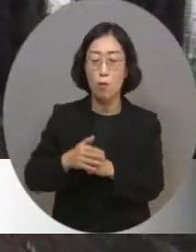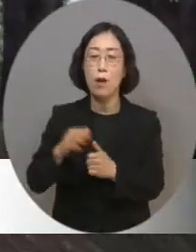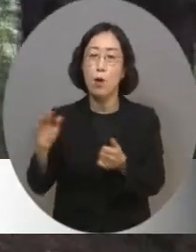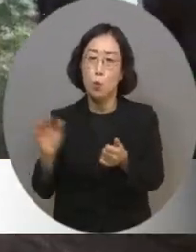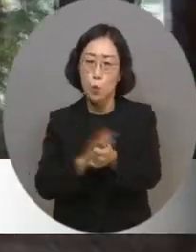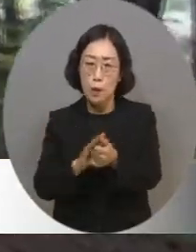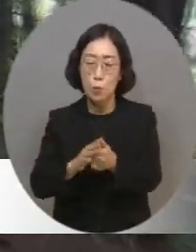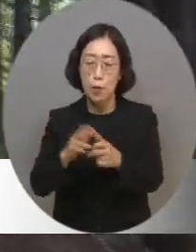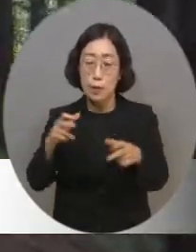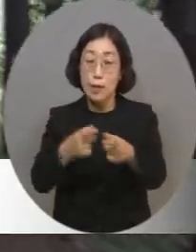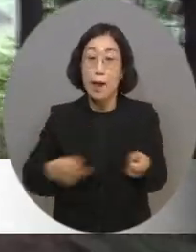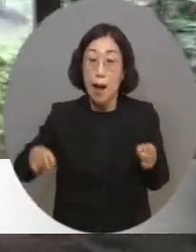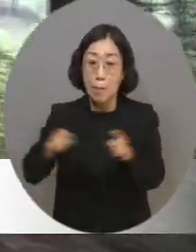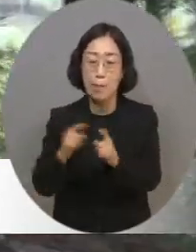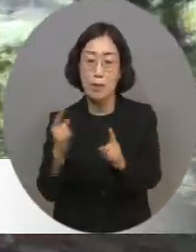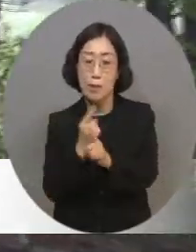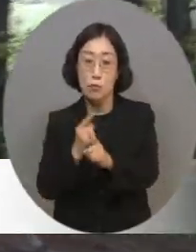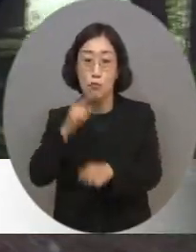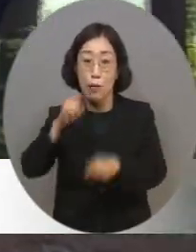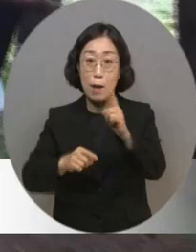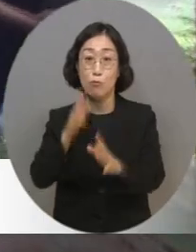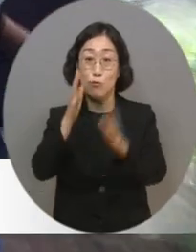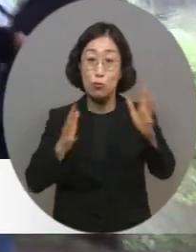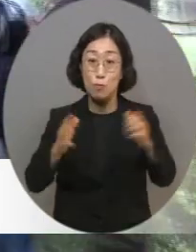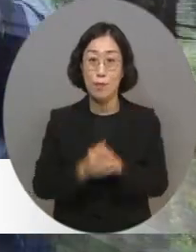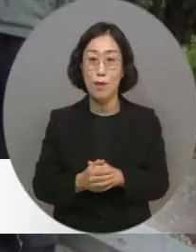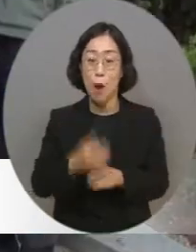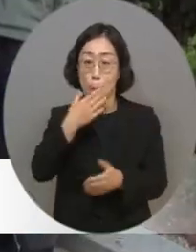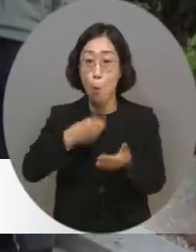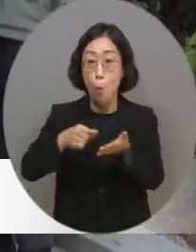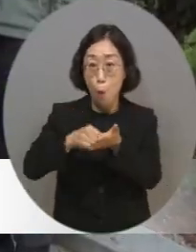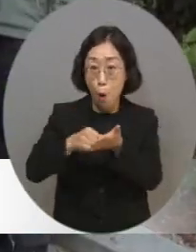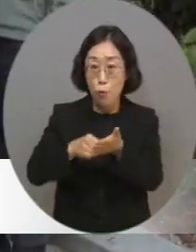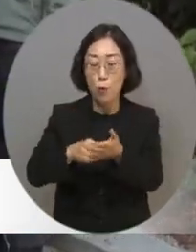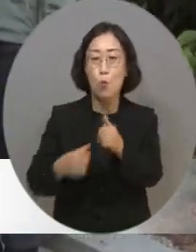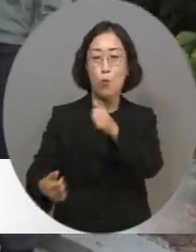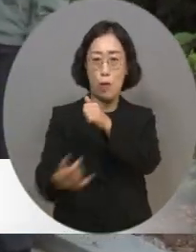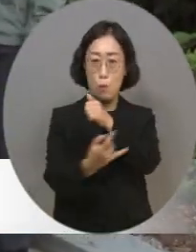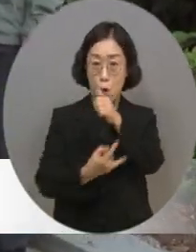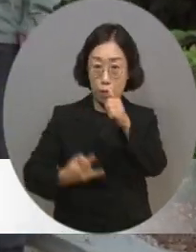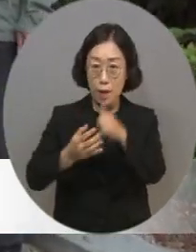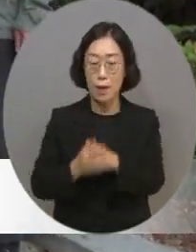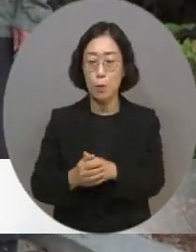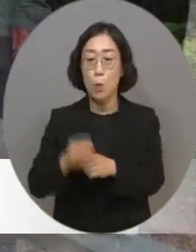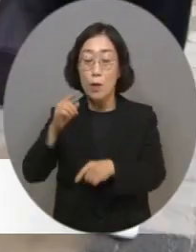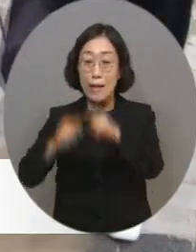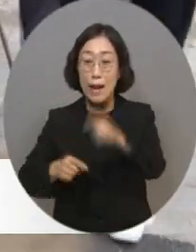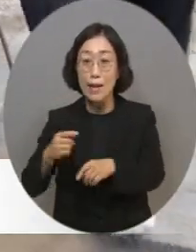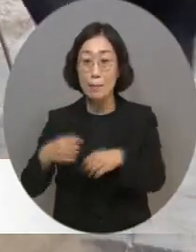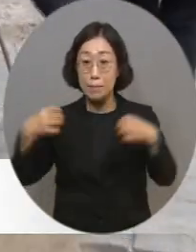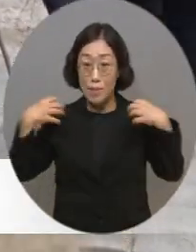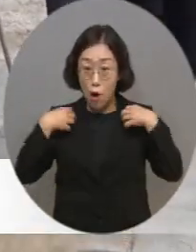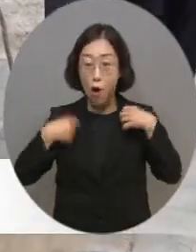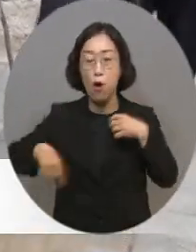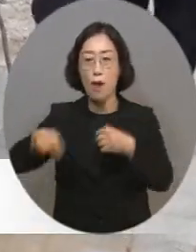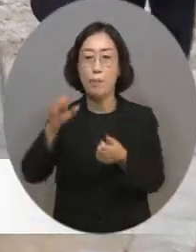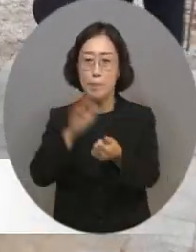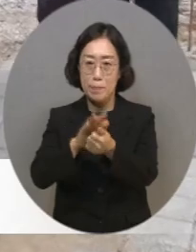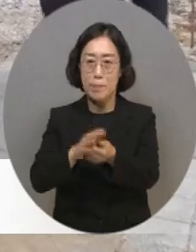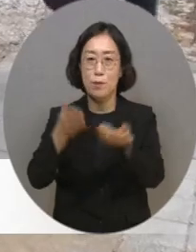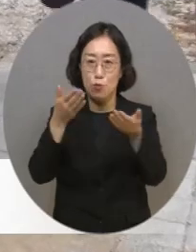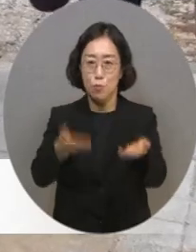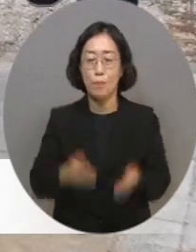장애인과 함께하는 치유의 숲은 복권위원회, 산림청, 한국산림복지진흥원이 주관합니다. 비가